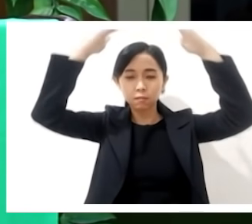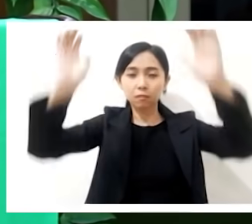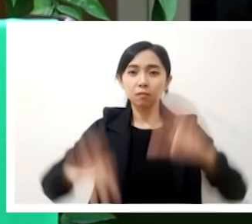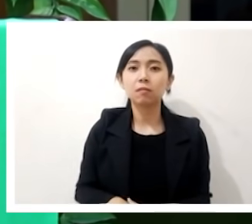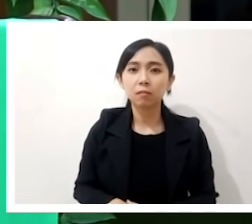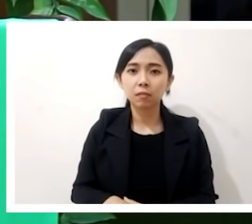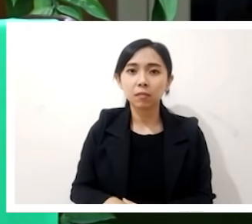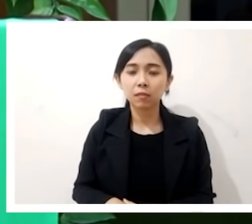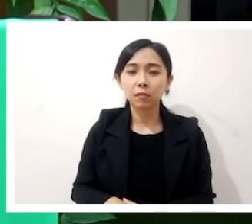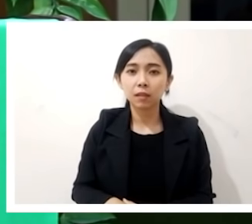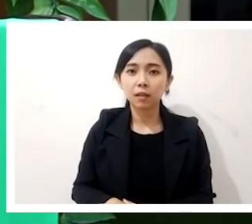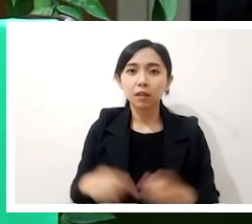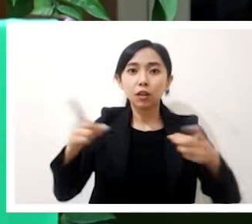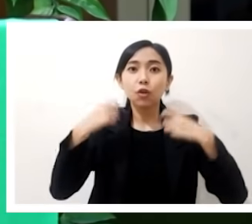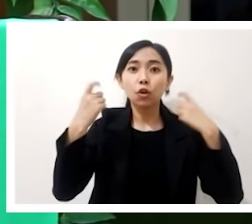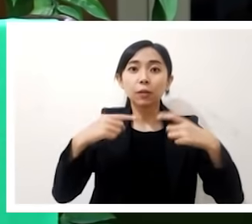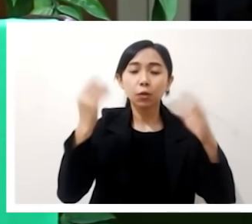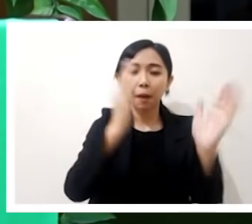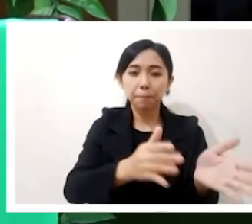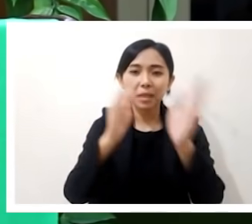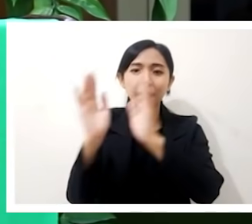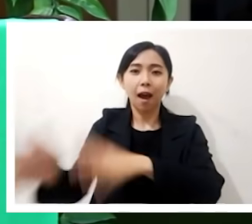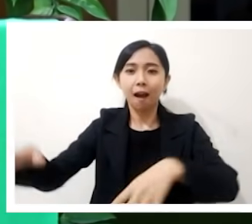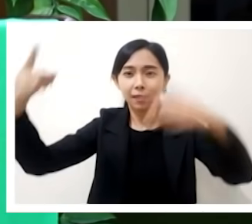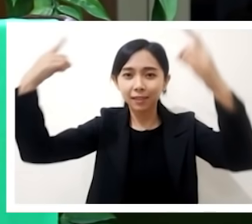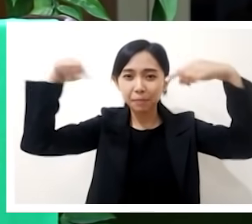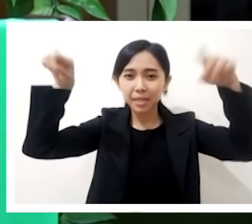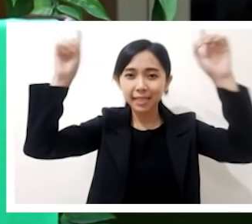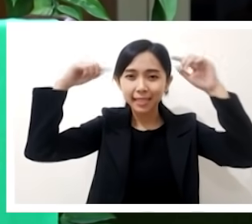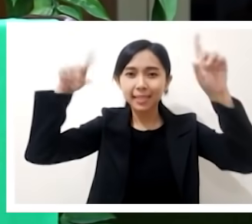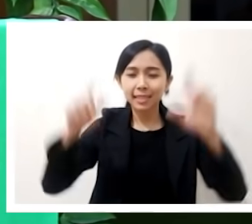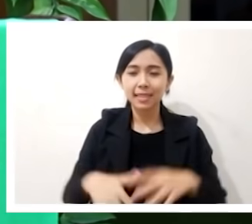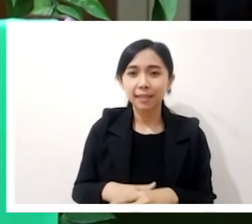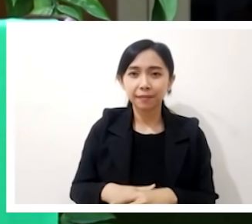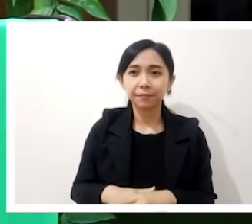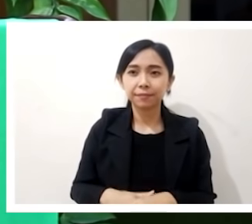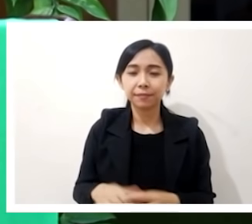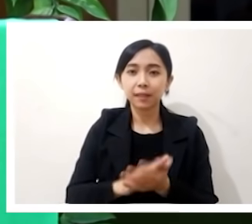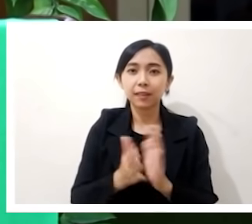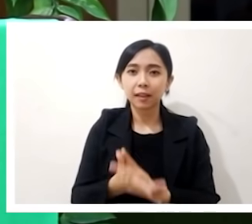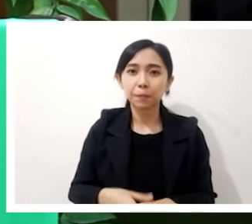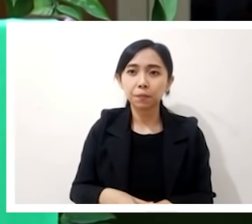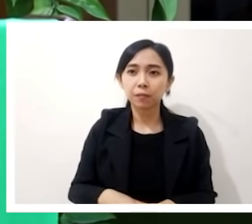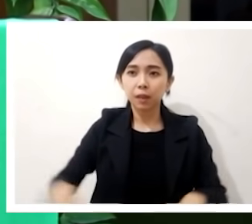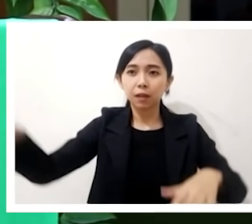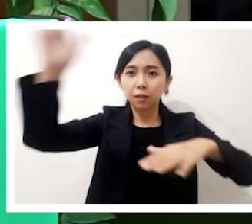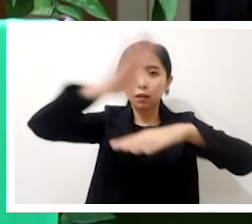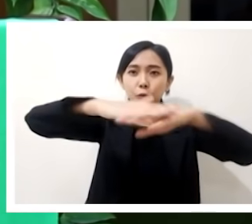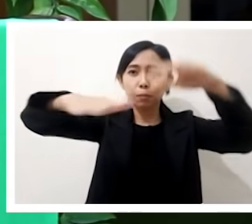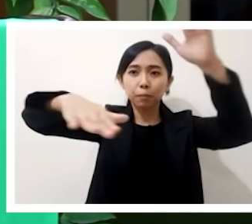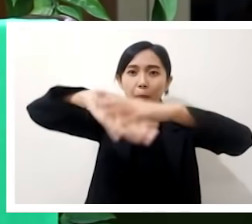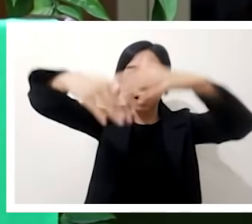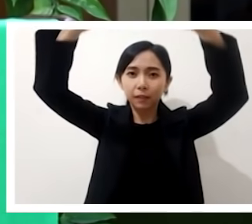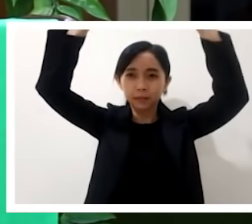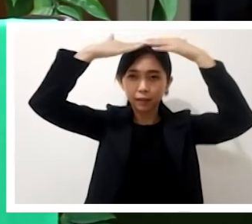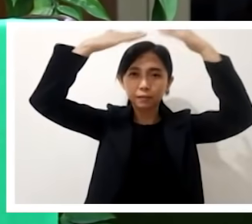mengalihkan dosa-dosanya kepada sapi tersebut. Dan pada saat penumpangan tangan,